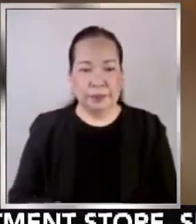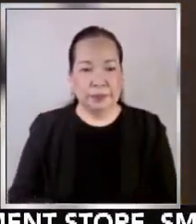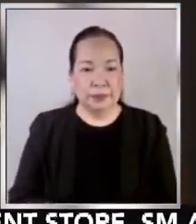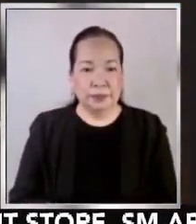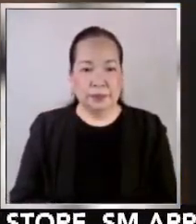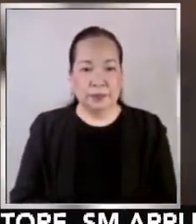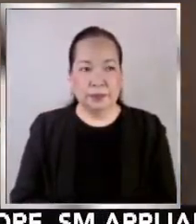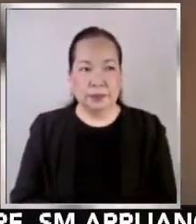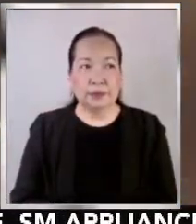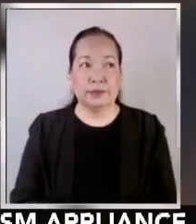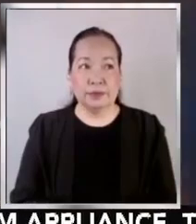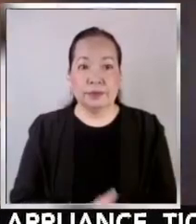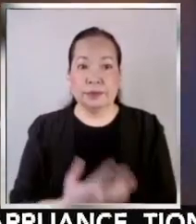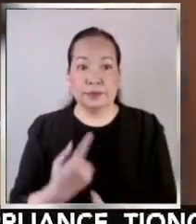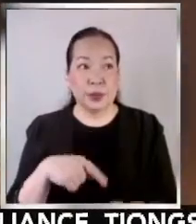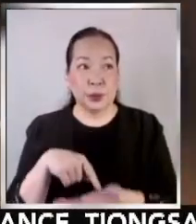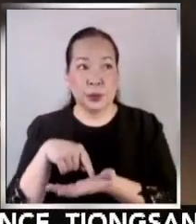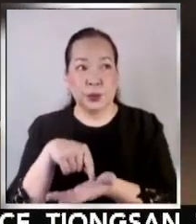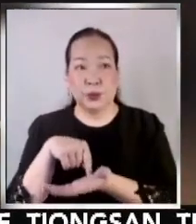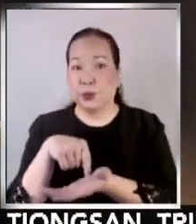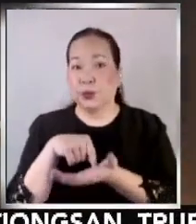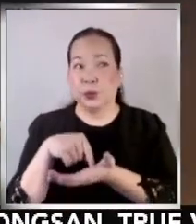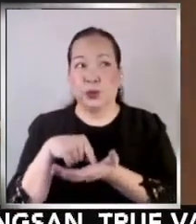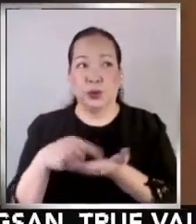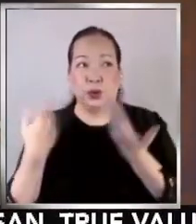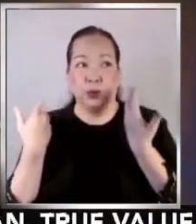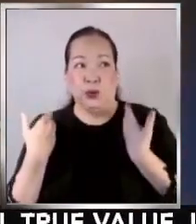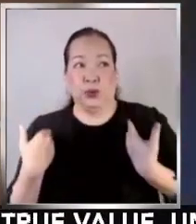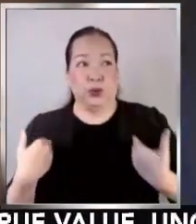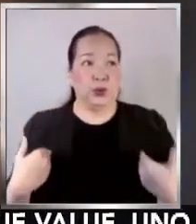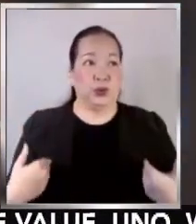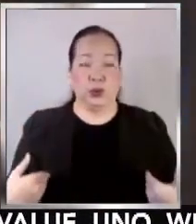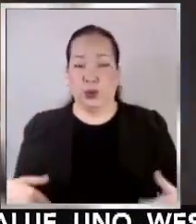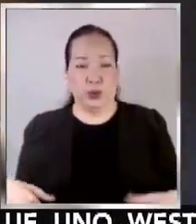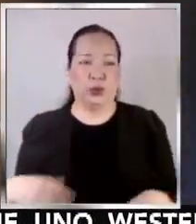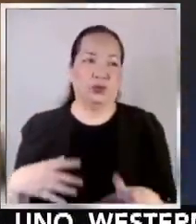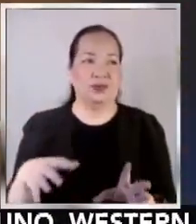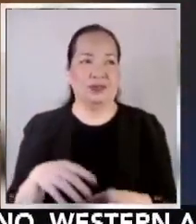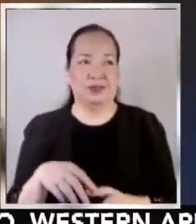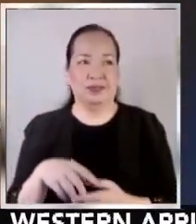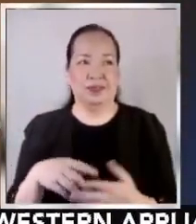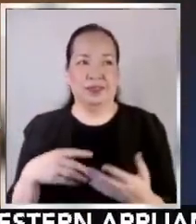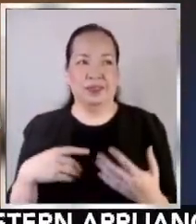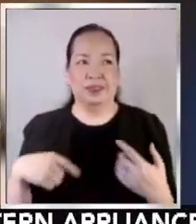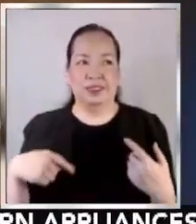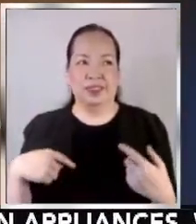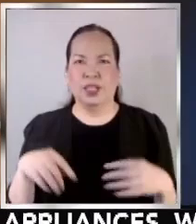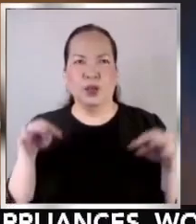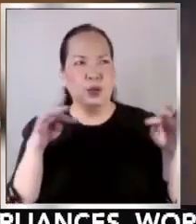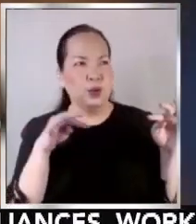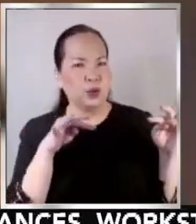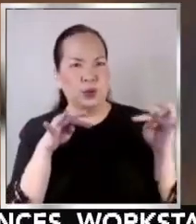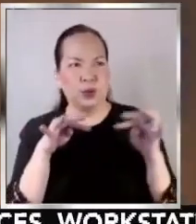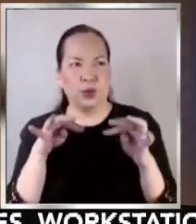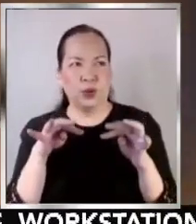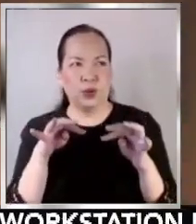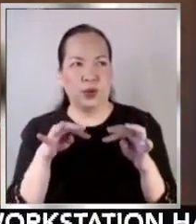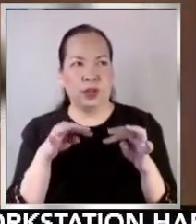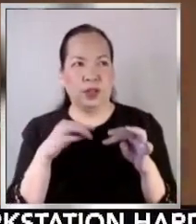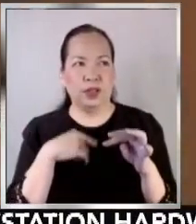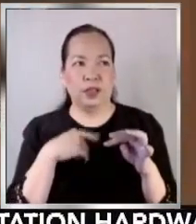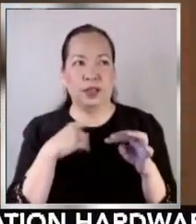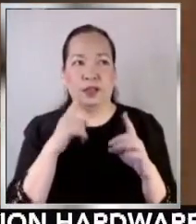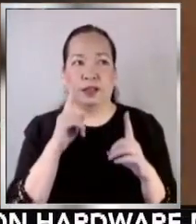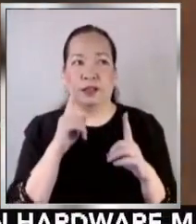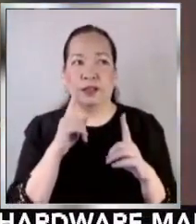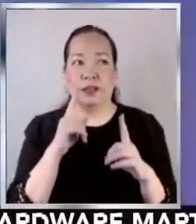Rampa kung rampa suot ng kanyang swimwear si Violet Willard. Sa dami ng nanonood, may isang bakas ang saya at